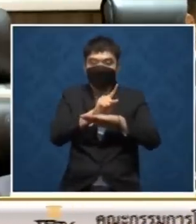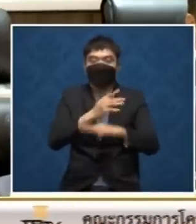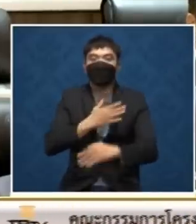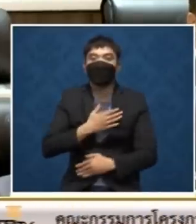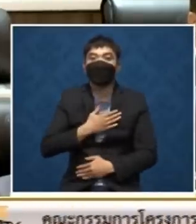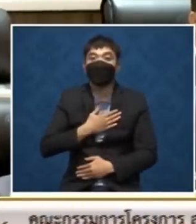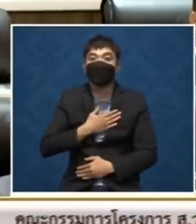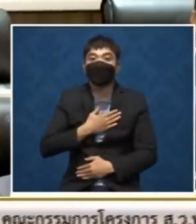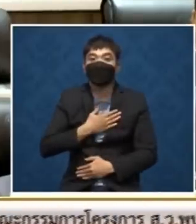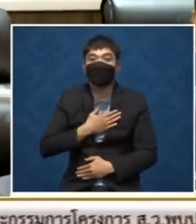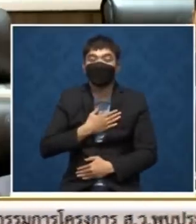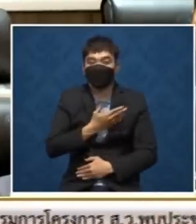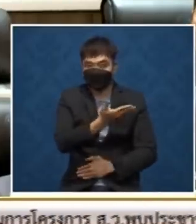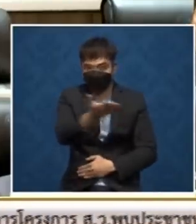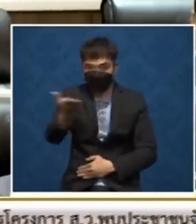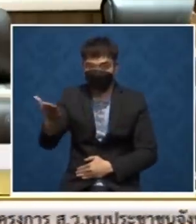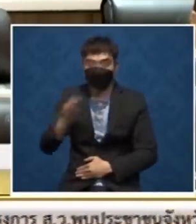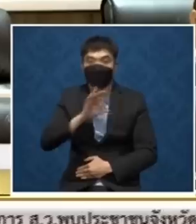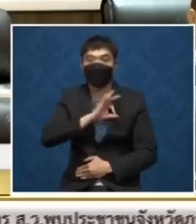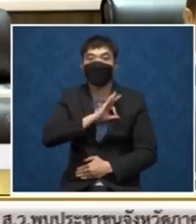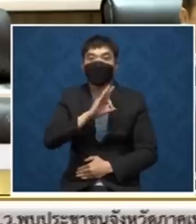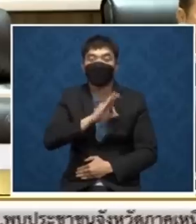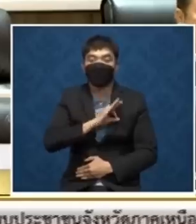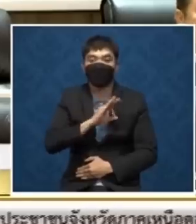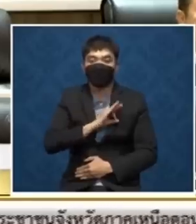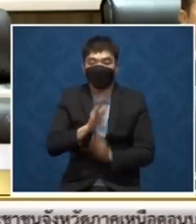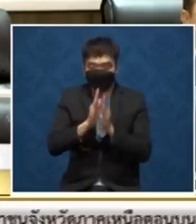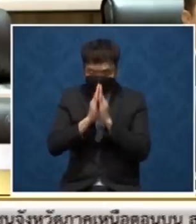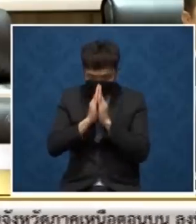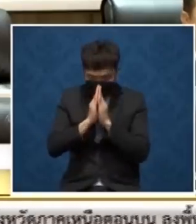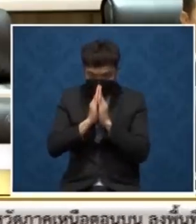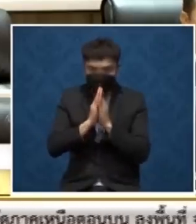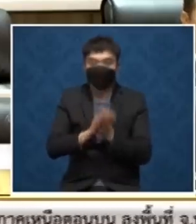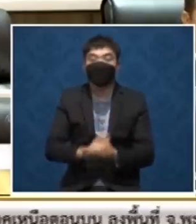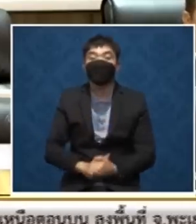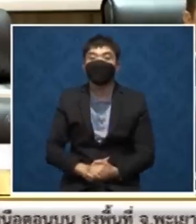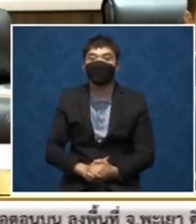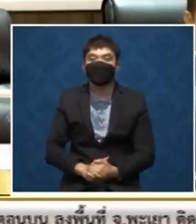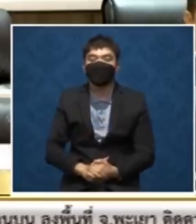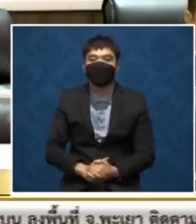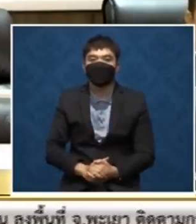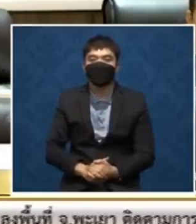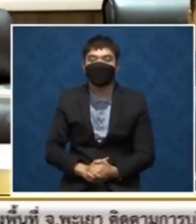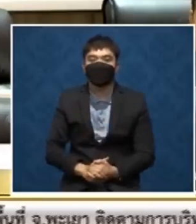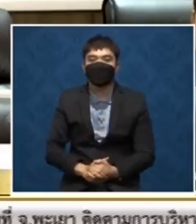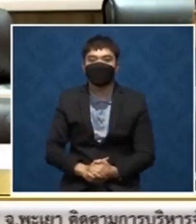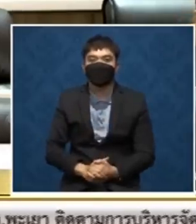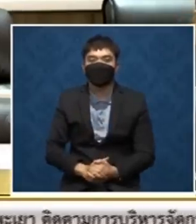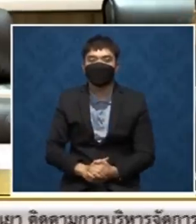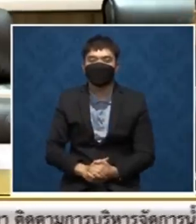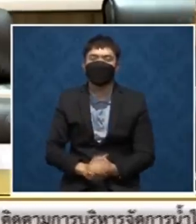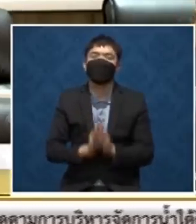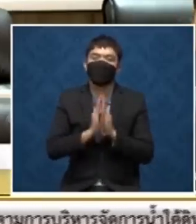ประธานสภาเนี่ยนะคะคุณผู้ชมก็จะต้องมีการลาออกจากตำแหน่งการบริหารพรรคทั้งหมดเลยนะคะซึ่งผู้สื่อข่าวก็